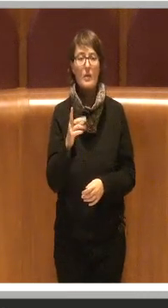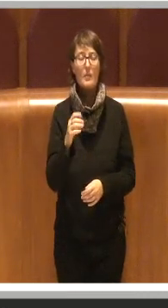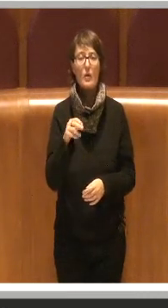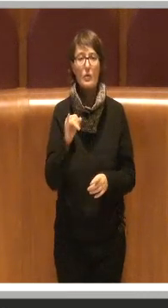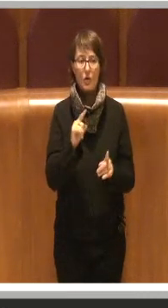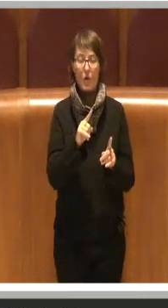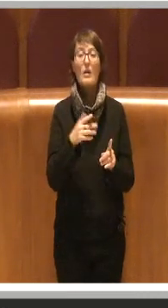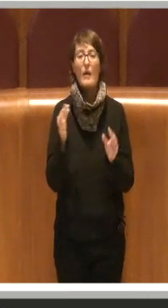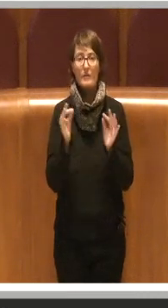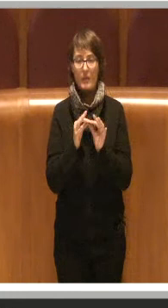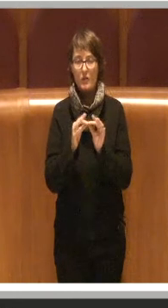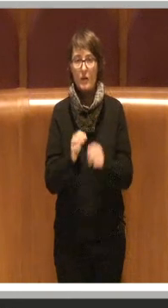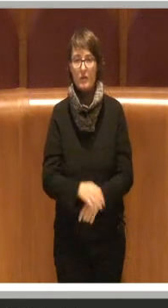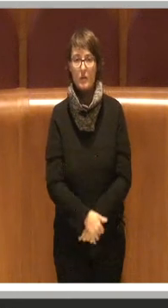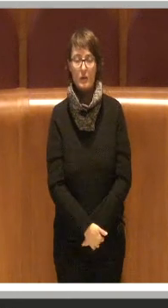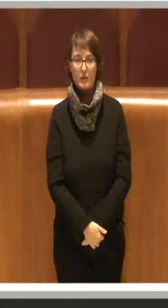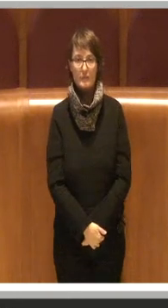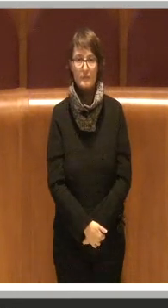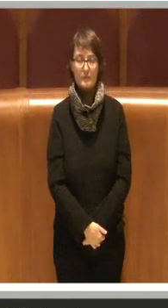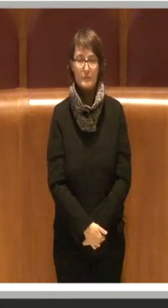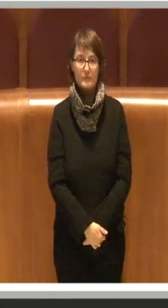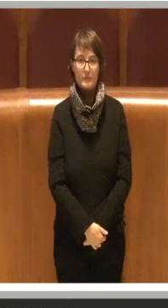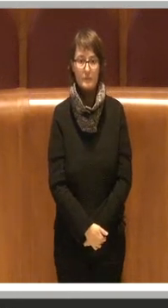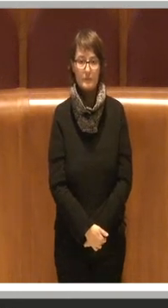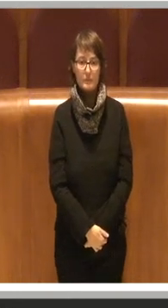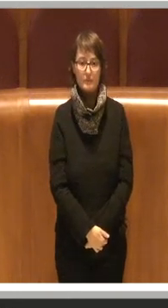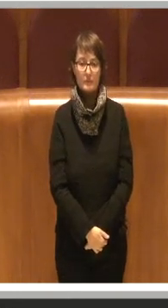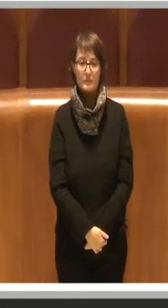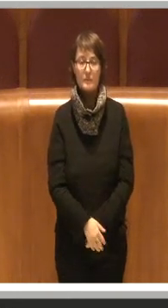Bordoni favorevole. Bordoni è favorevole.